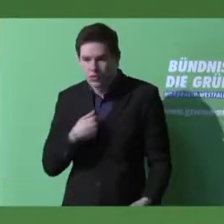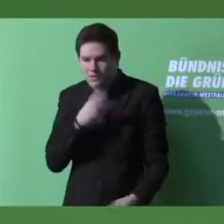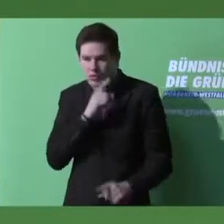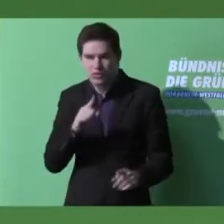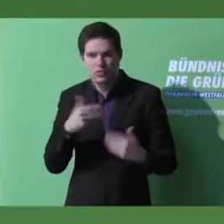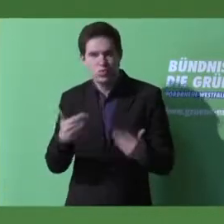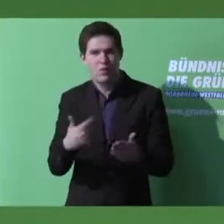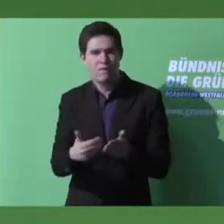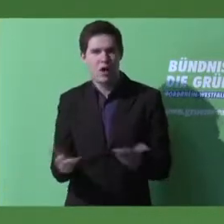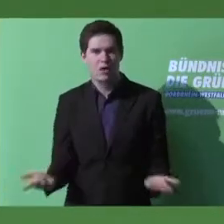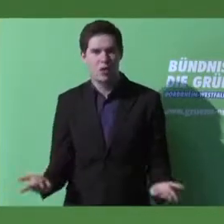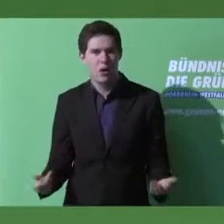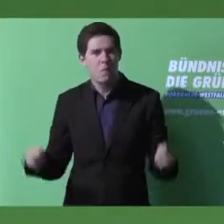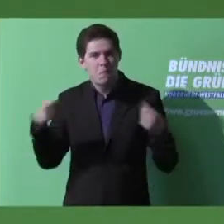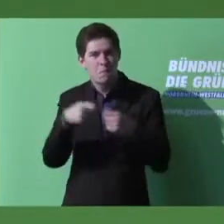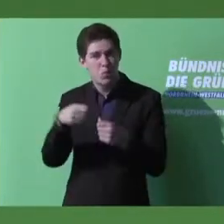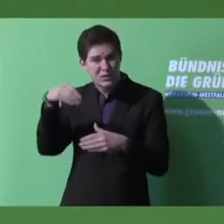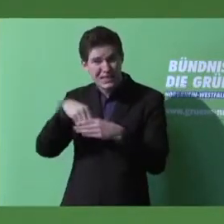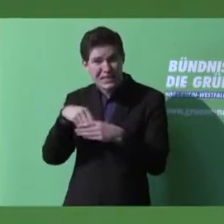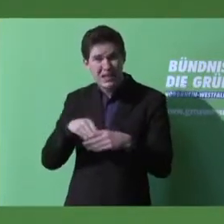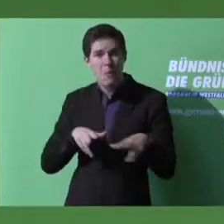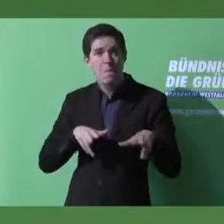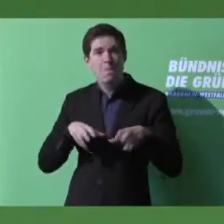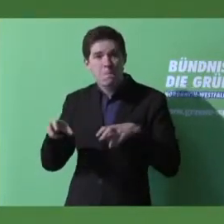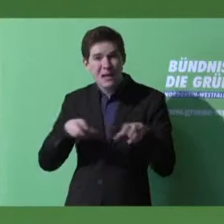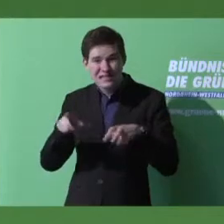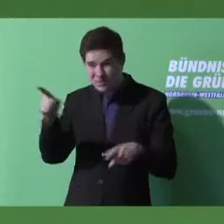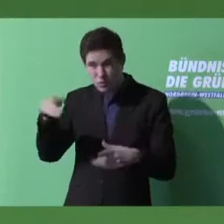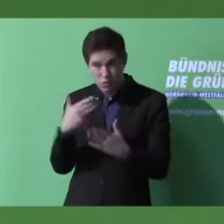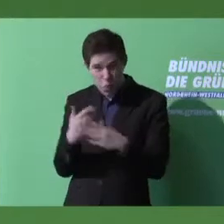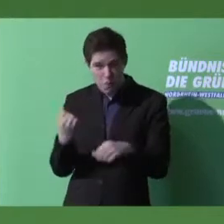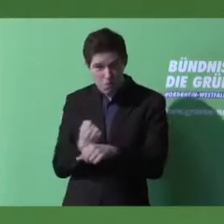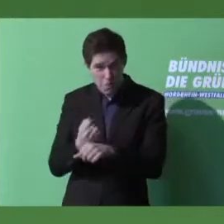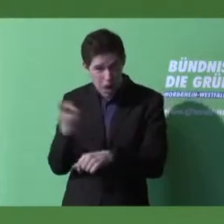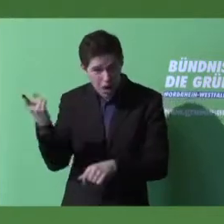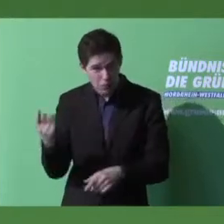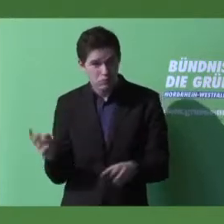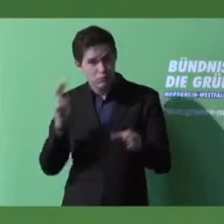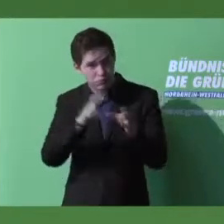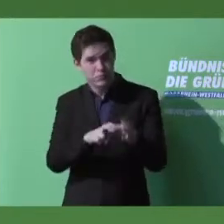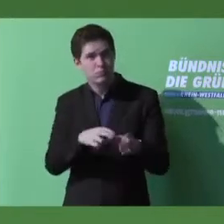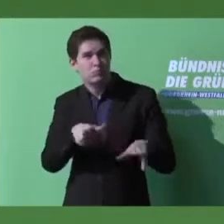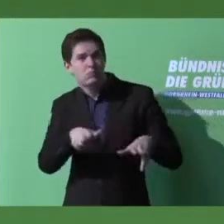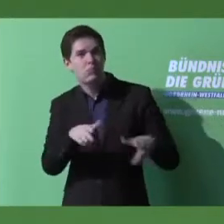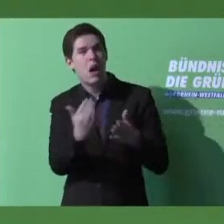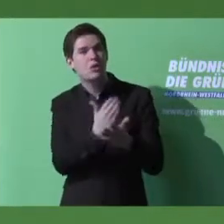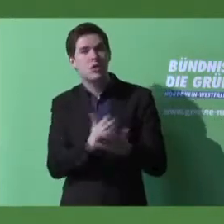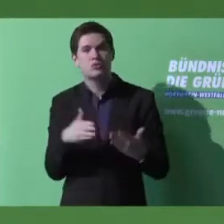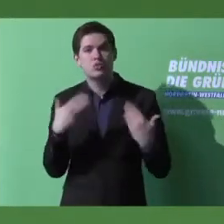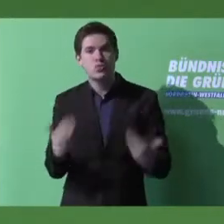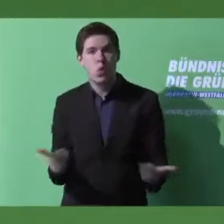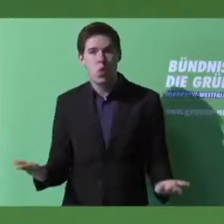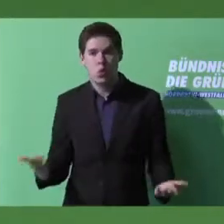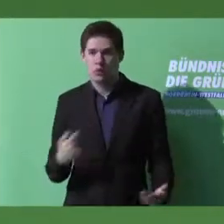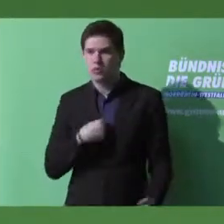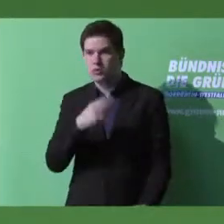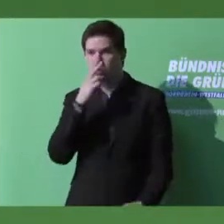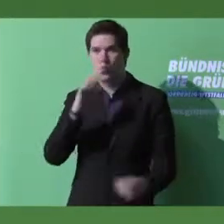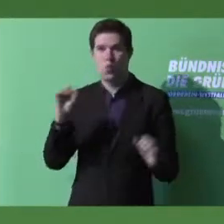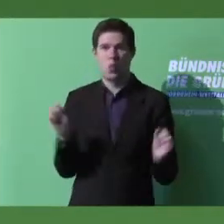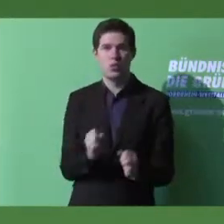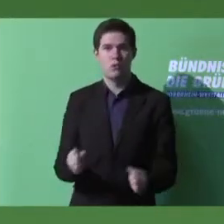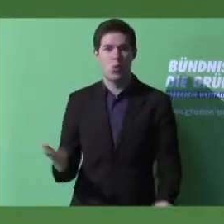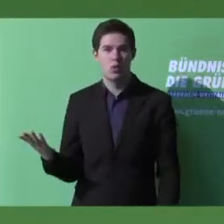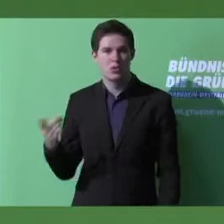einem Bundesinnenminister nicht durchgehen, dass er in diesem Lande eine widerliche